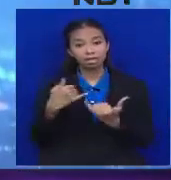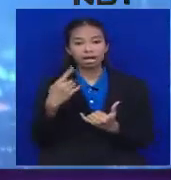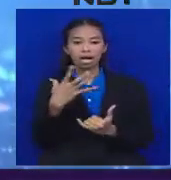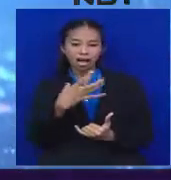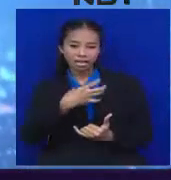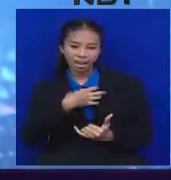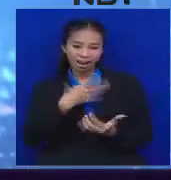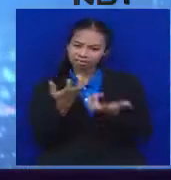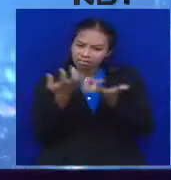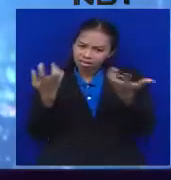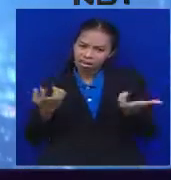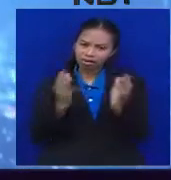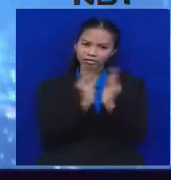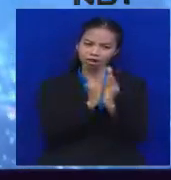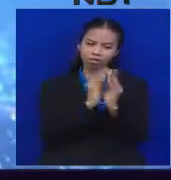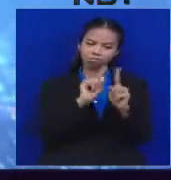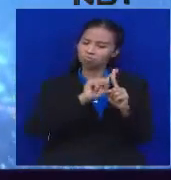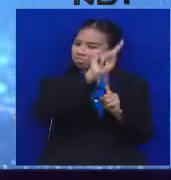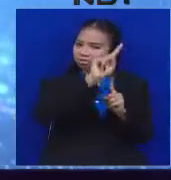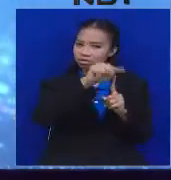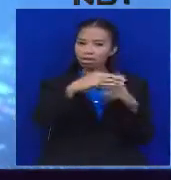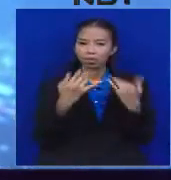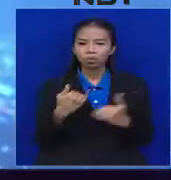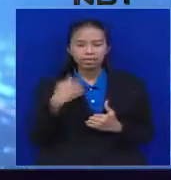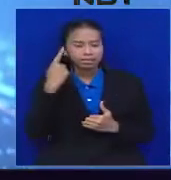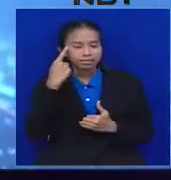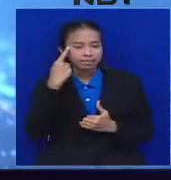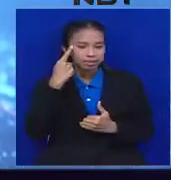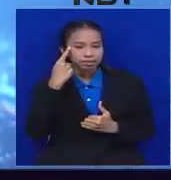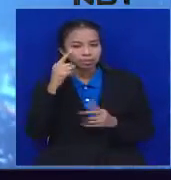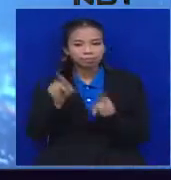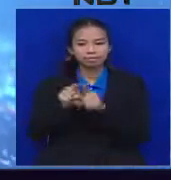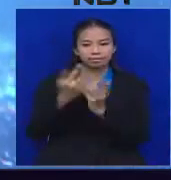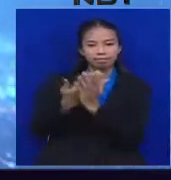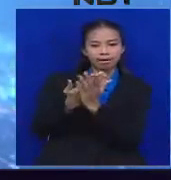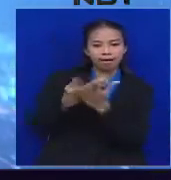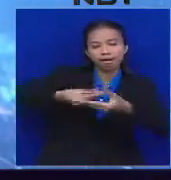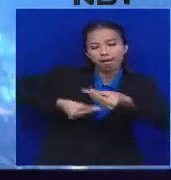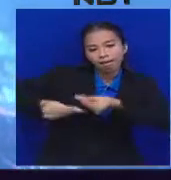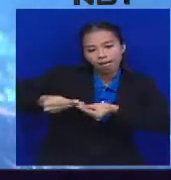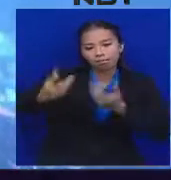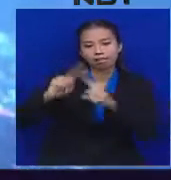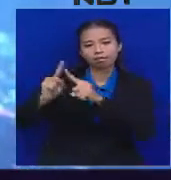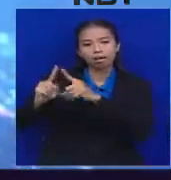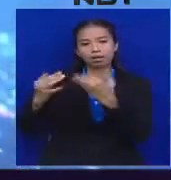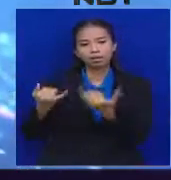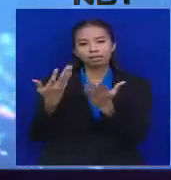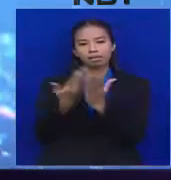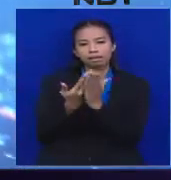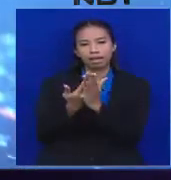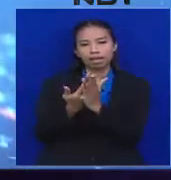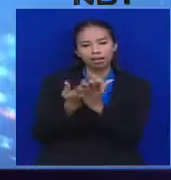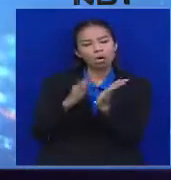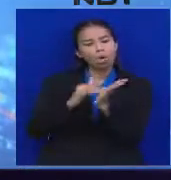หรือว่าออกจาก EU มีคะแนนนำนะคะทำให้เกิดความผันผวนต่ออัตราแลกเปลี่ยนโดยล่าสุดเงินปอนด์อ่อนค่าสุดในร